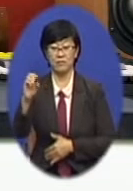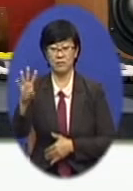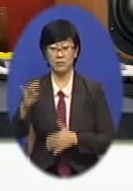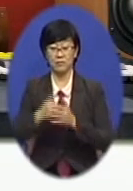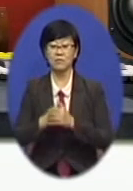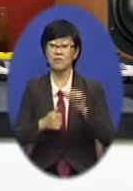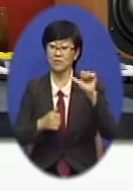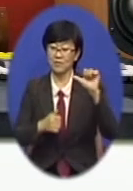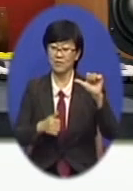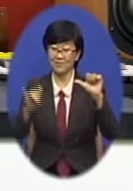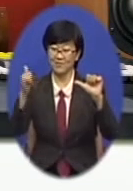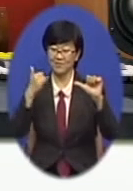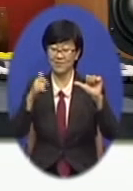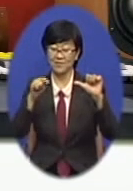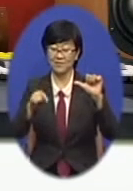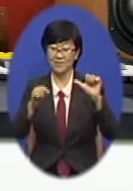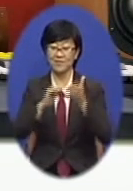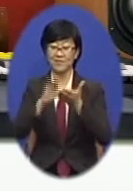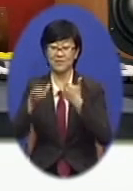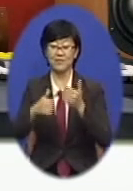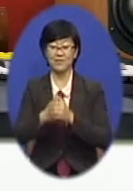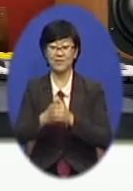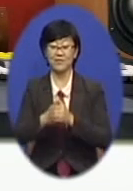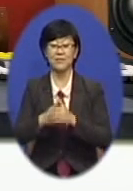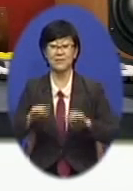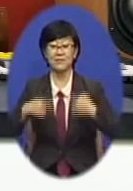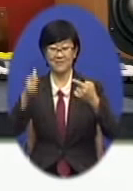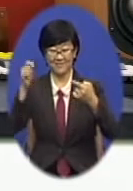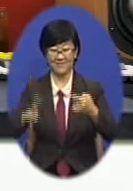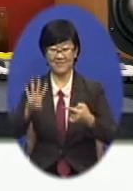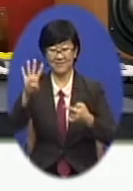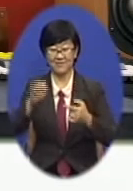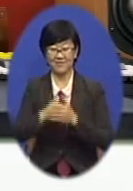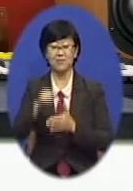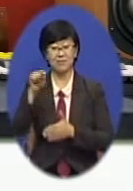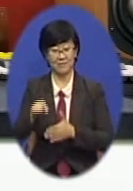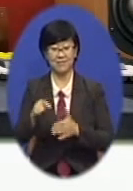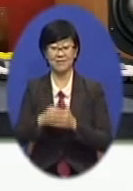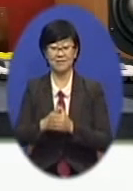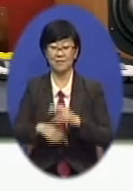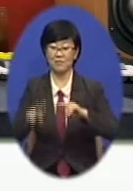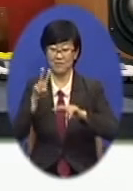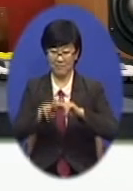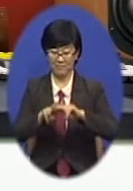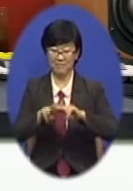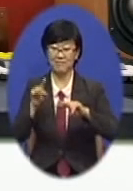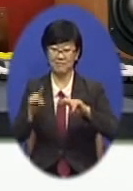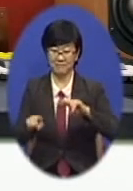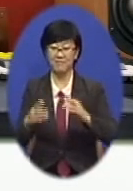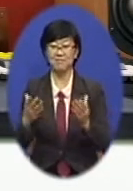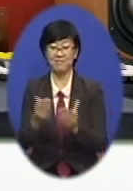060-608-1004 5번에 들어오셔서 지금 참가하신 분은 4번입니다. 4번을 눌러주시고요. 우물정자.